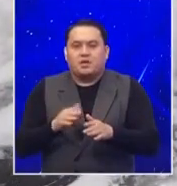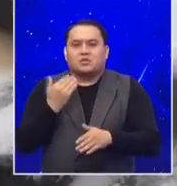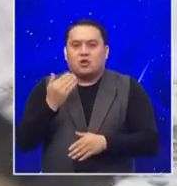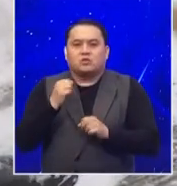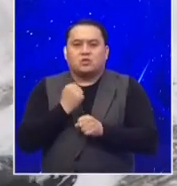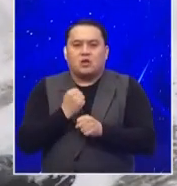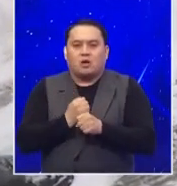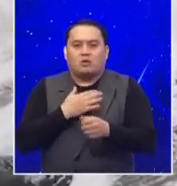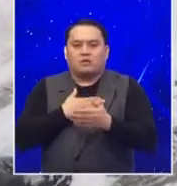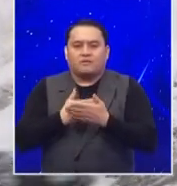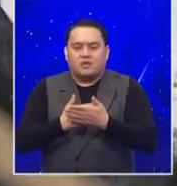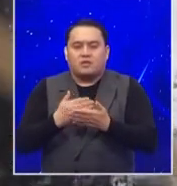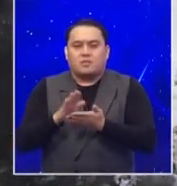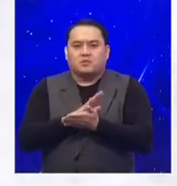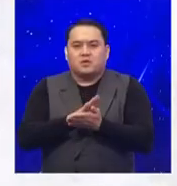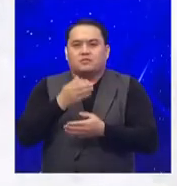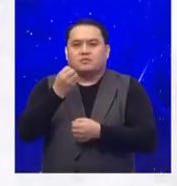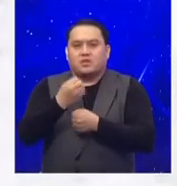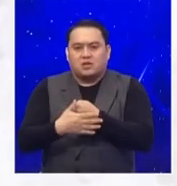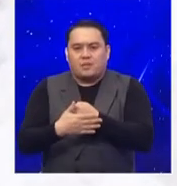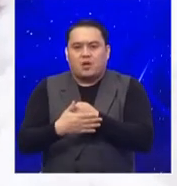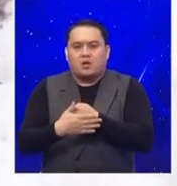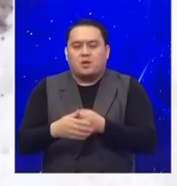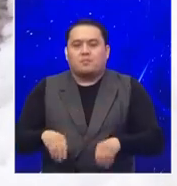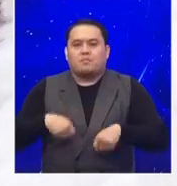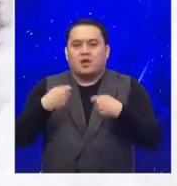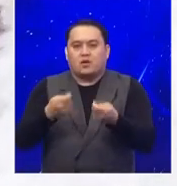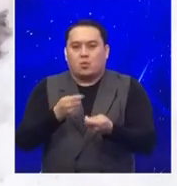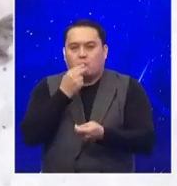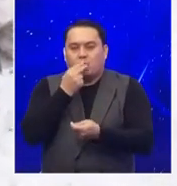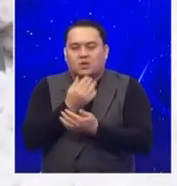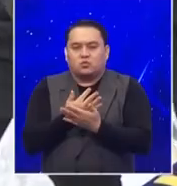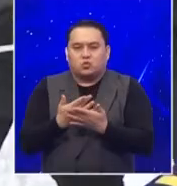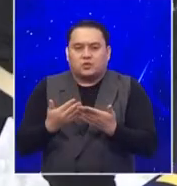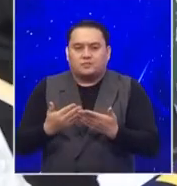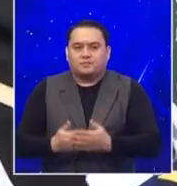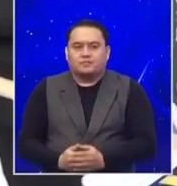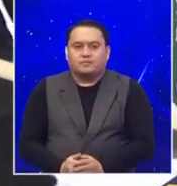это сделали волонтеры молодежного ресурсного центра, также передав ей продуктовую корзину.